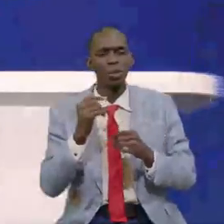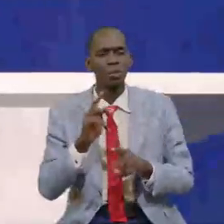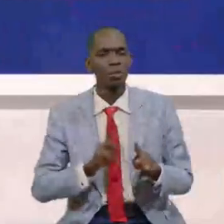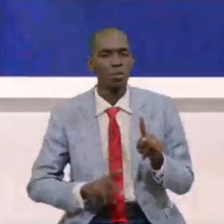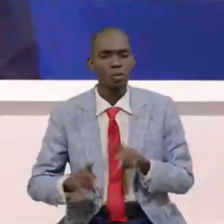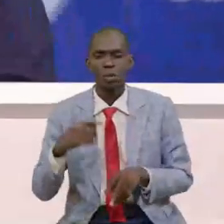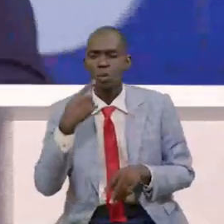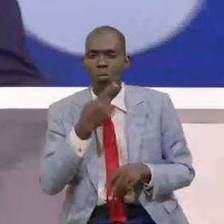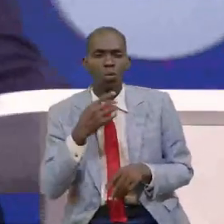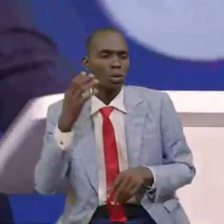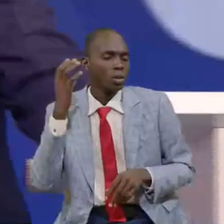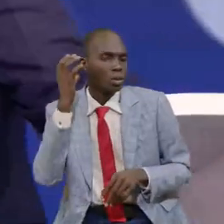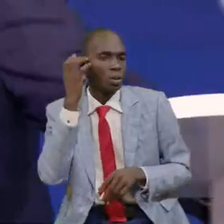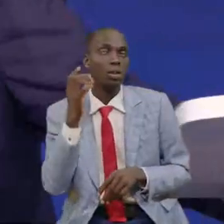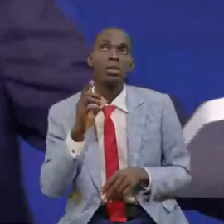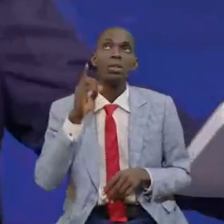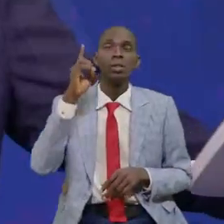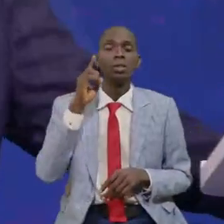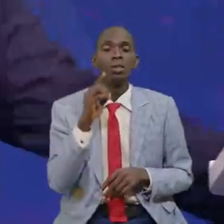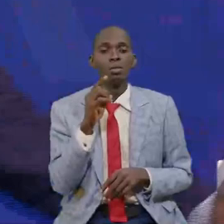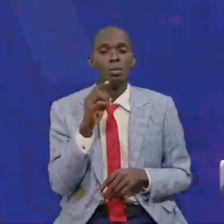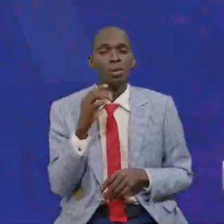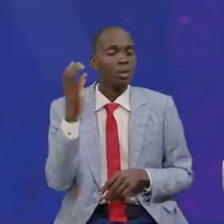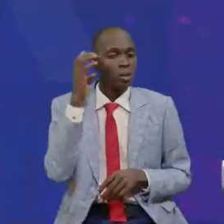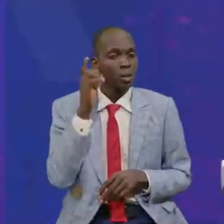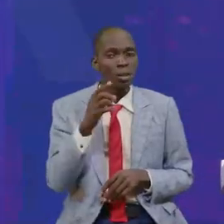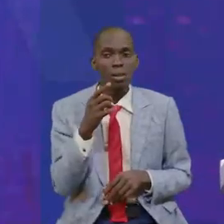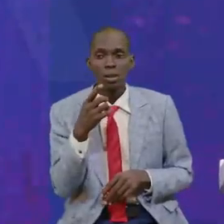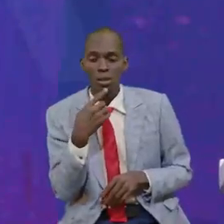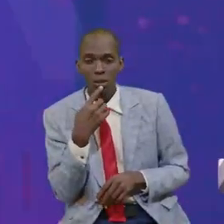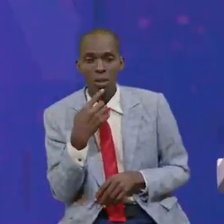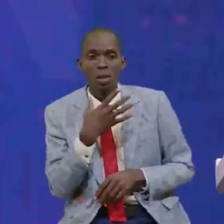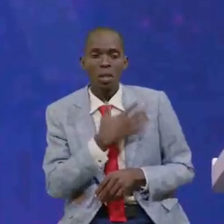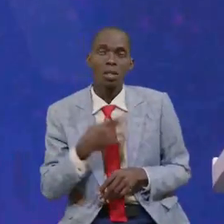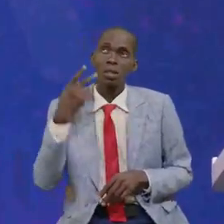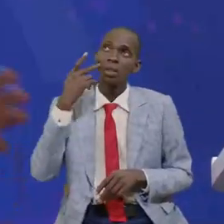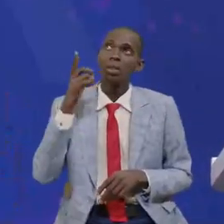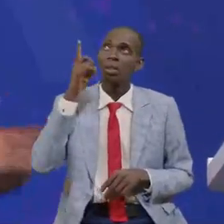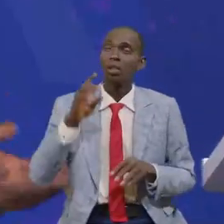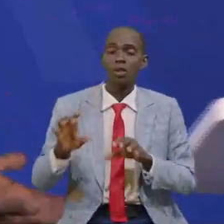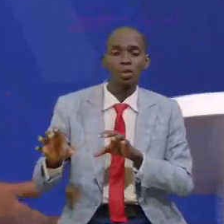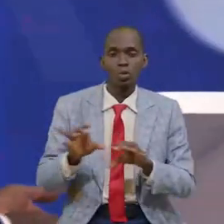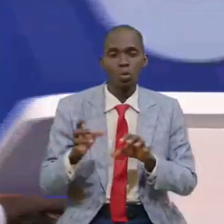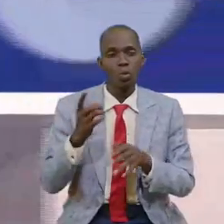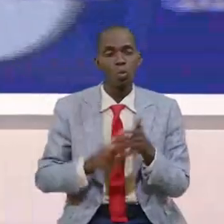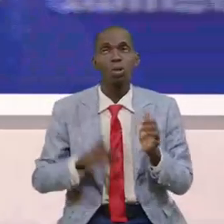Ceux qui l'écoutent dire ce qu'il dit là et le voit faire ce qu'il